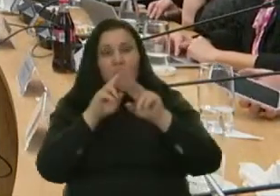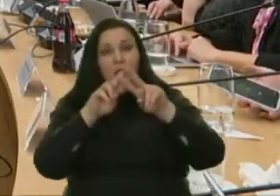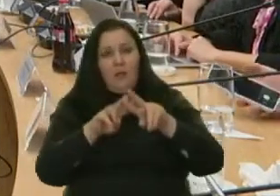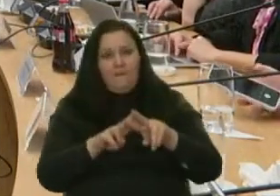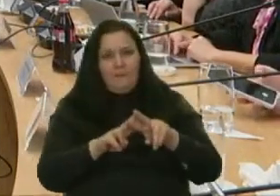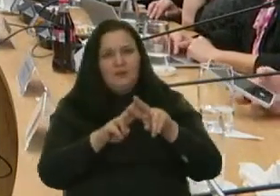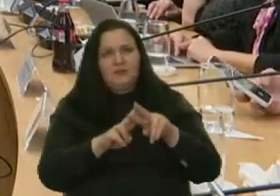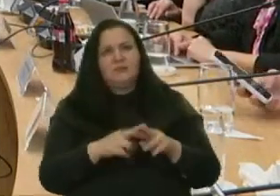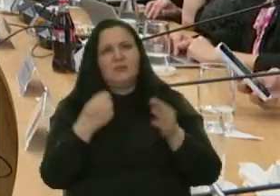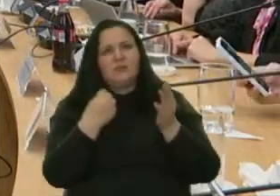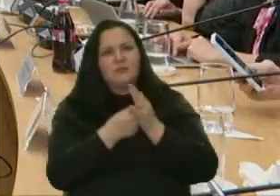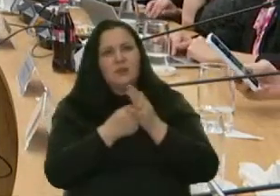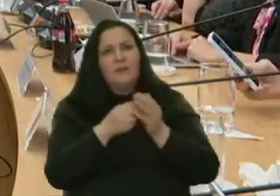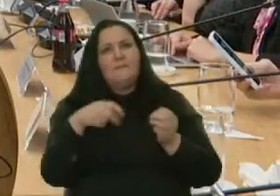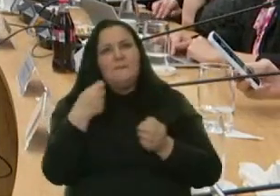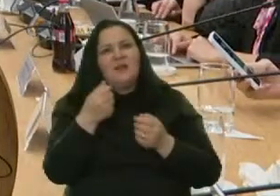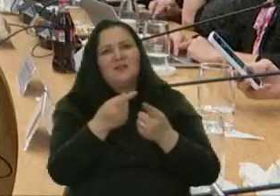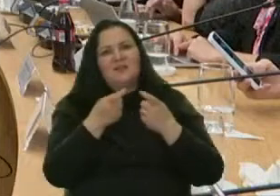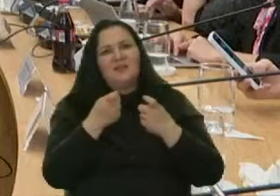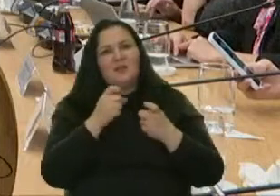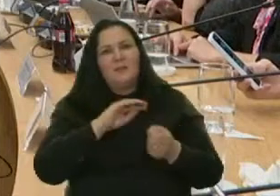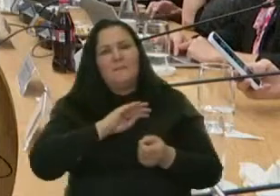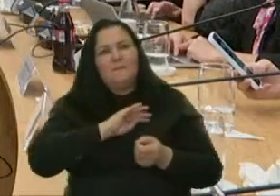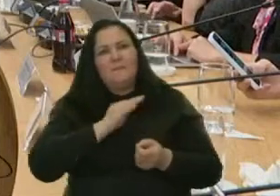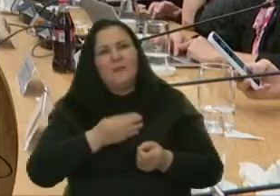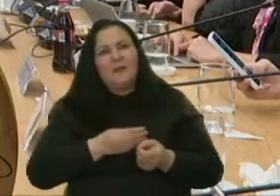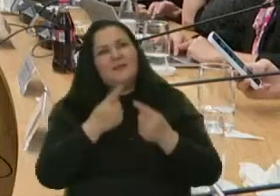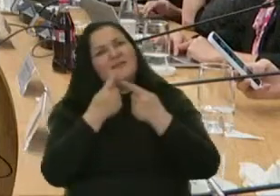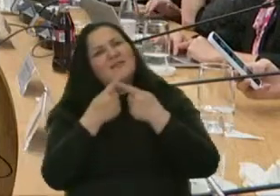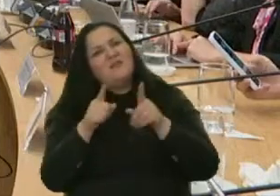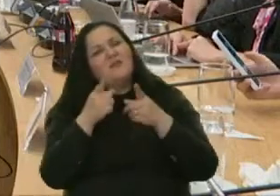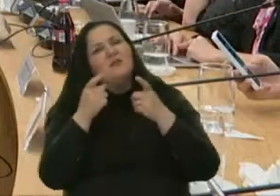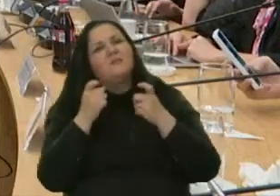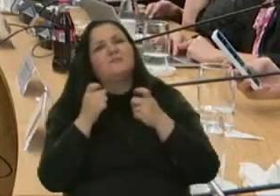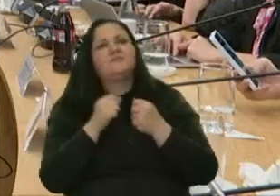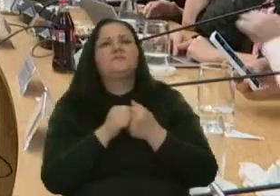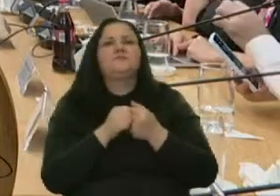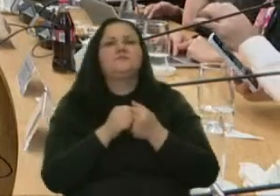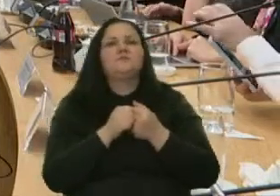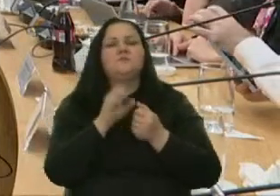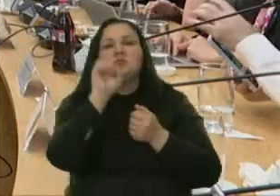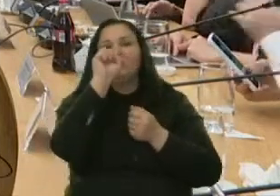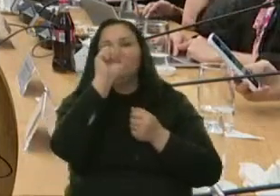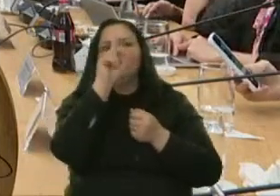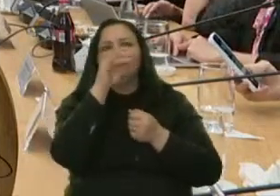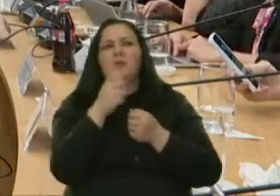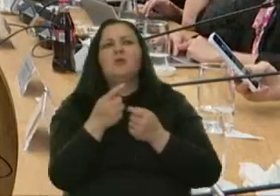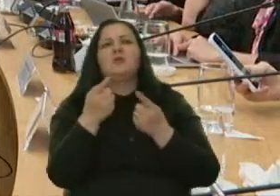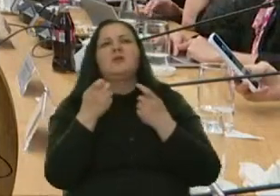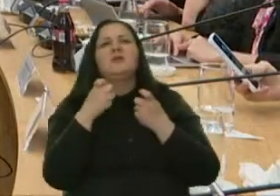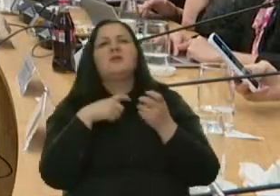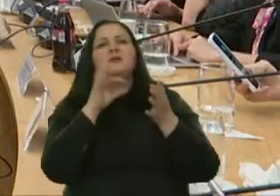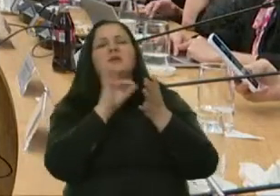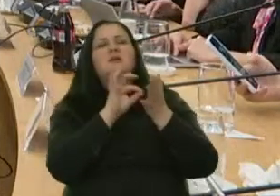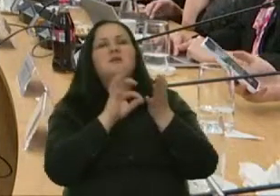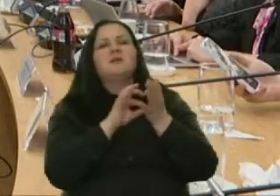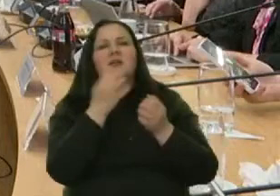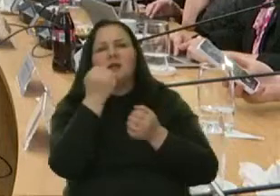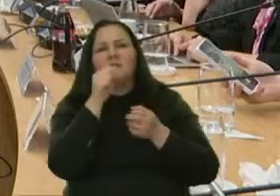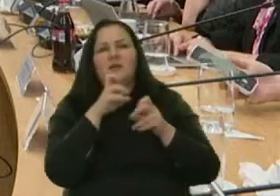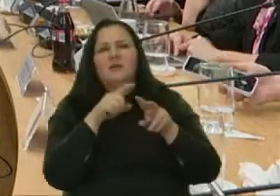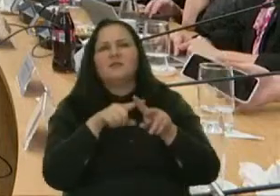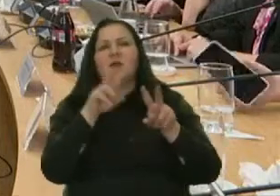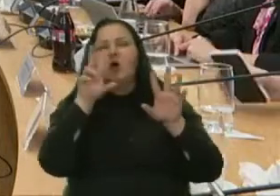salariile plătind aici diferența de la nivelul local sporul de condiții de muncă este reglementat în anexa 8 la